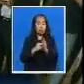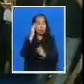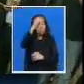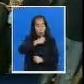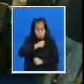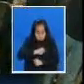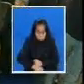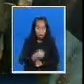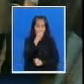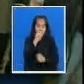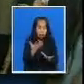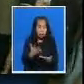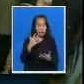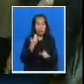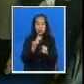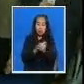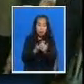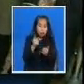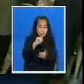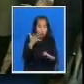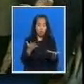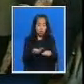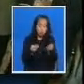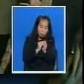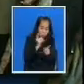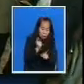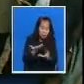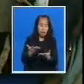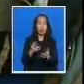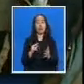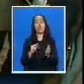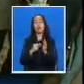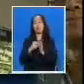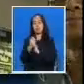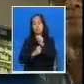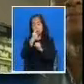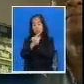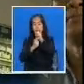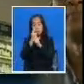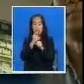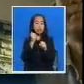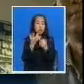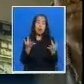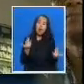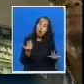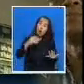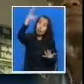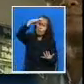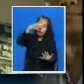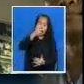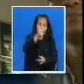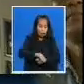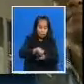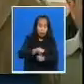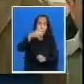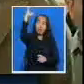ชีวิตนะฮะว่าไม่มีบำเหน็จบำนาญเลยนะครับเอาว่าแต่ละปีนะครับฟ้าฝนเป็นอย่างไรนะครับเดี๋ยวแล้ง